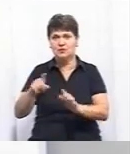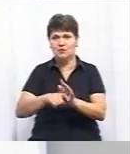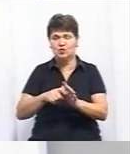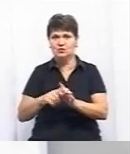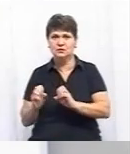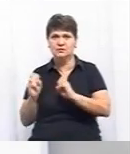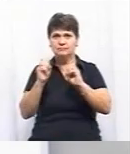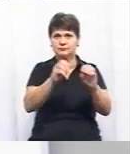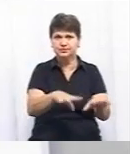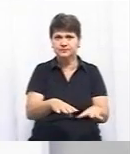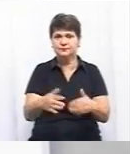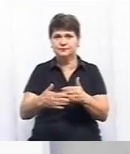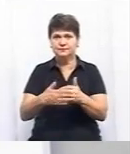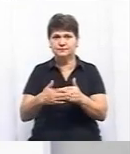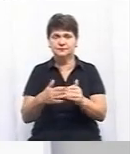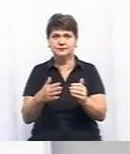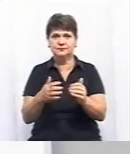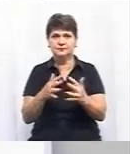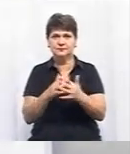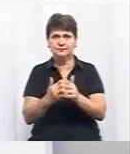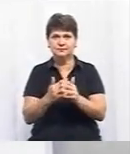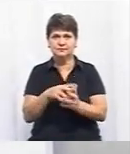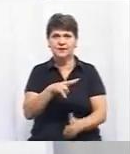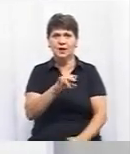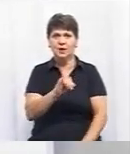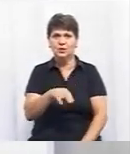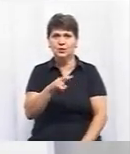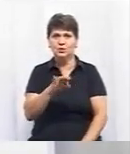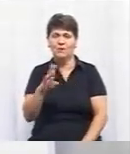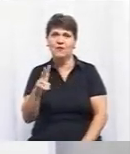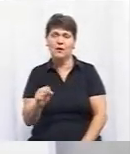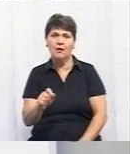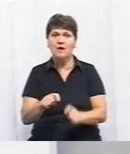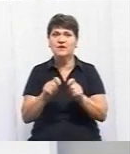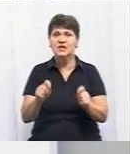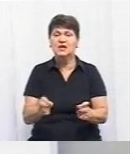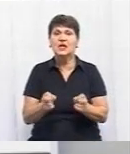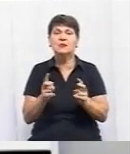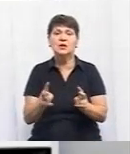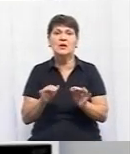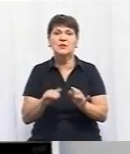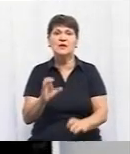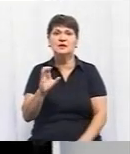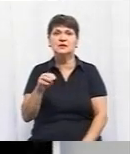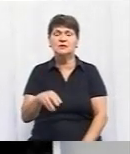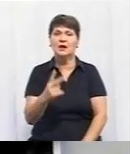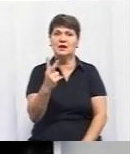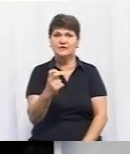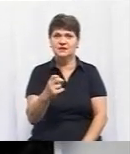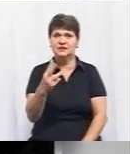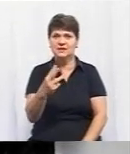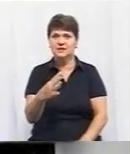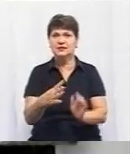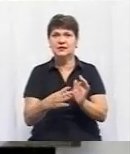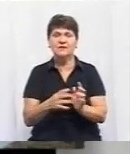на сміттєзвалищі поблизу села Людавка. Відкрито кримінальне провадження за статтею 239 Кримінального